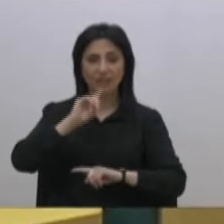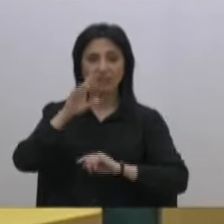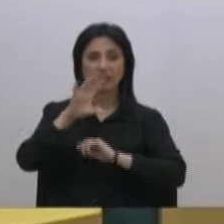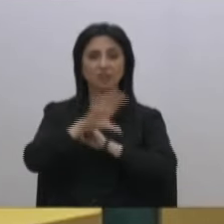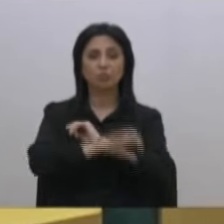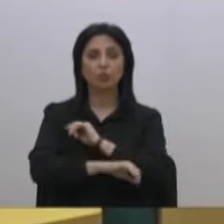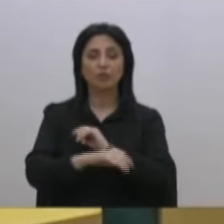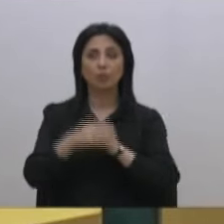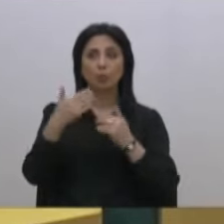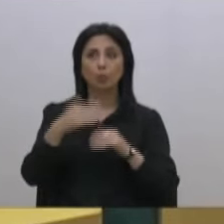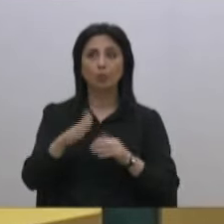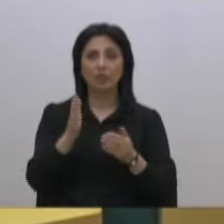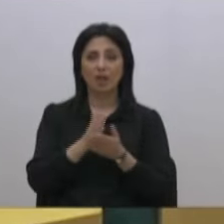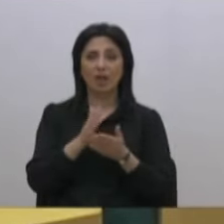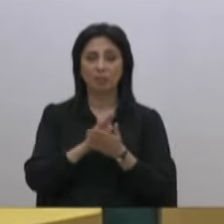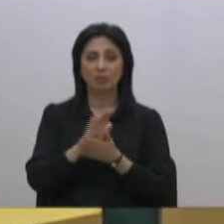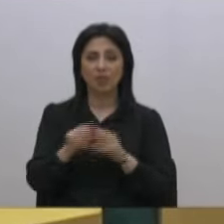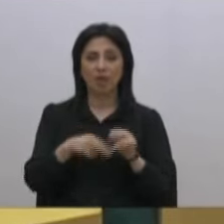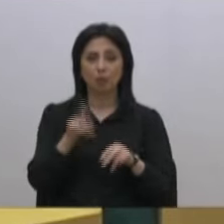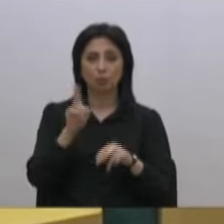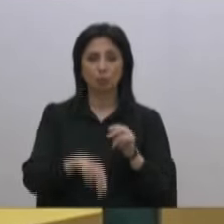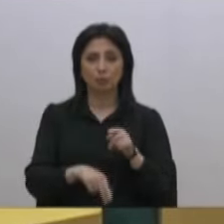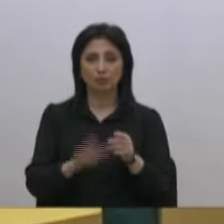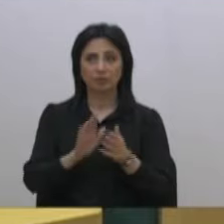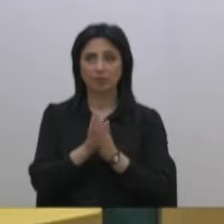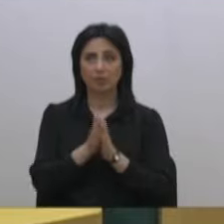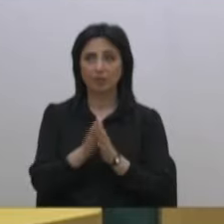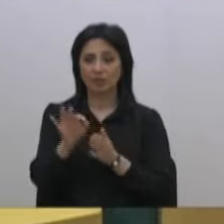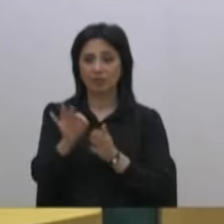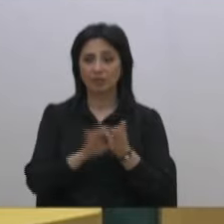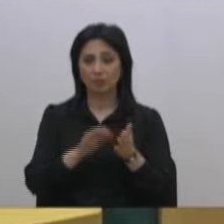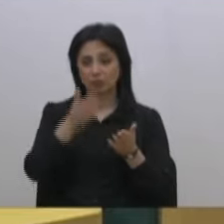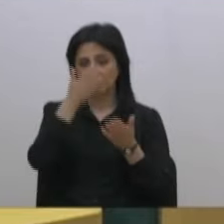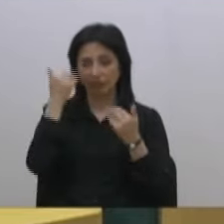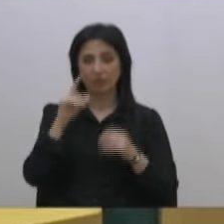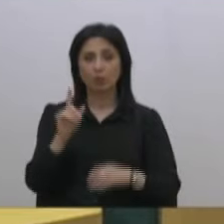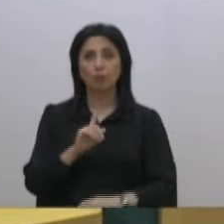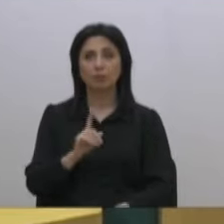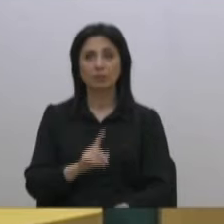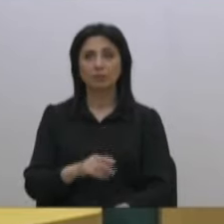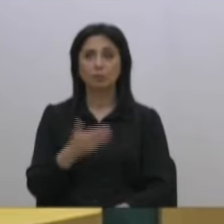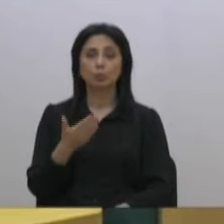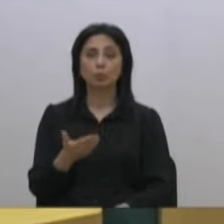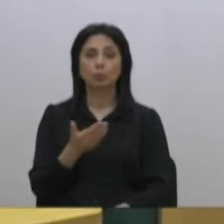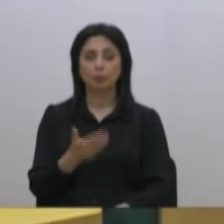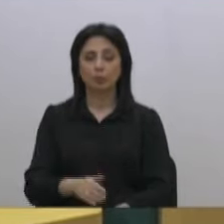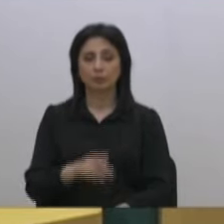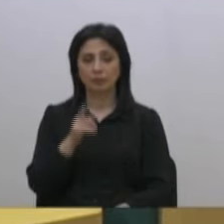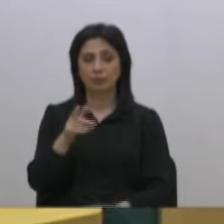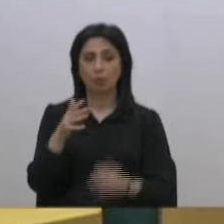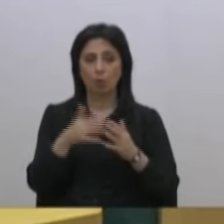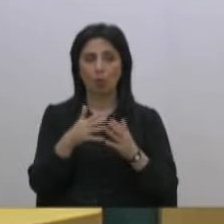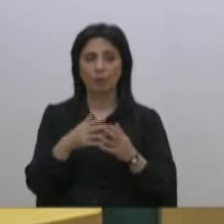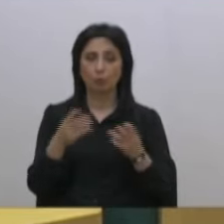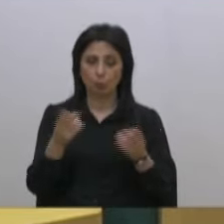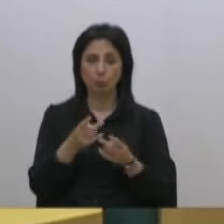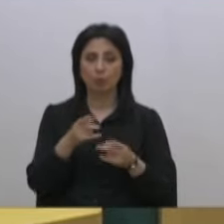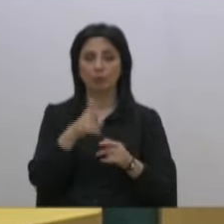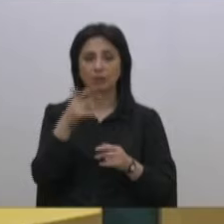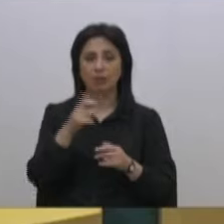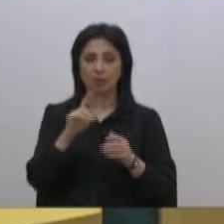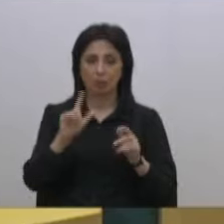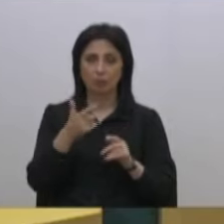ბოლოს გადის უკვე არსებულ ხელშეკრულებებს ვადა და სასწრაფოდ დაავიწყდათ, რომ თურმე იქ ომია და უნდათ რომ ეს გაზი